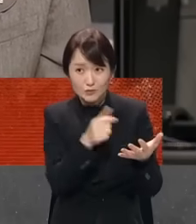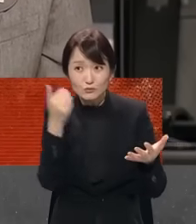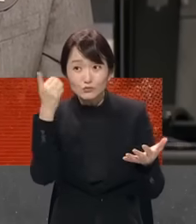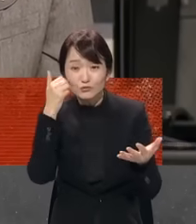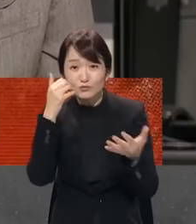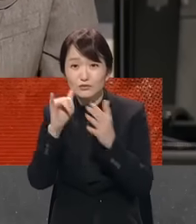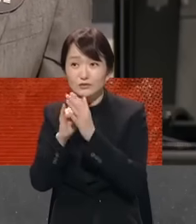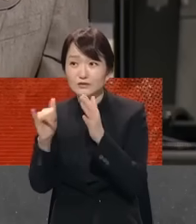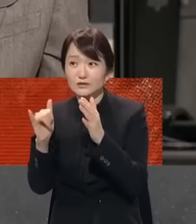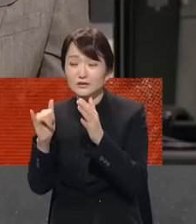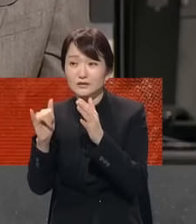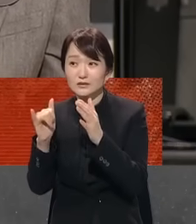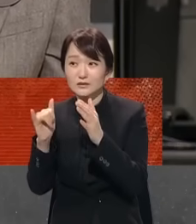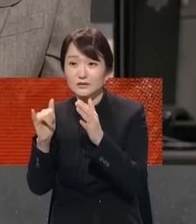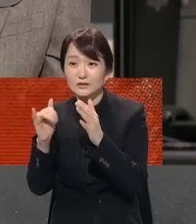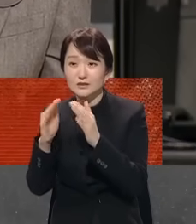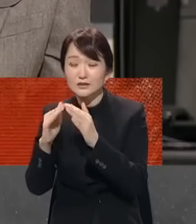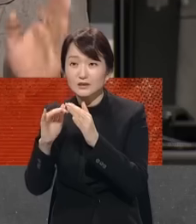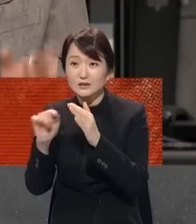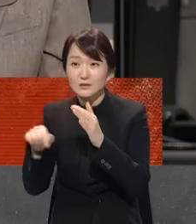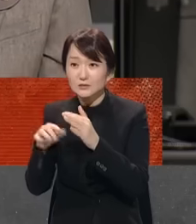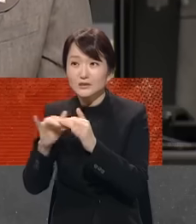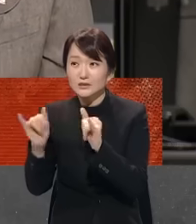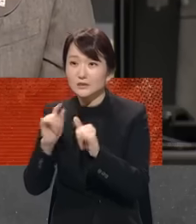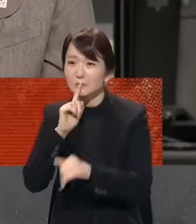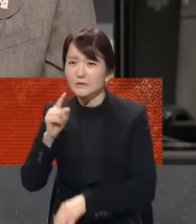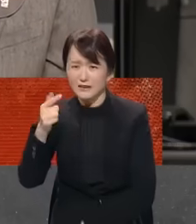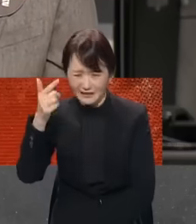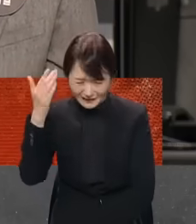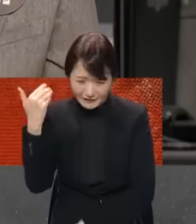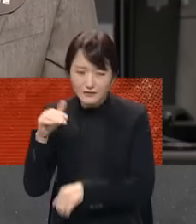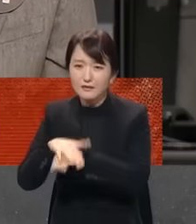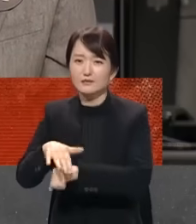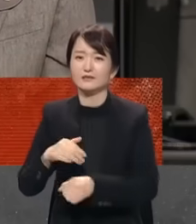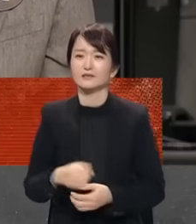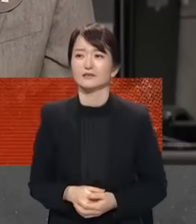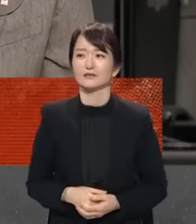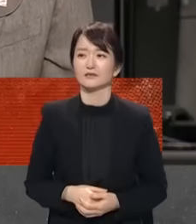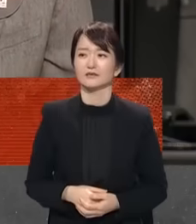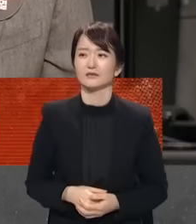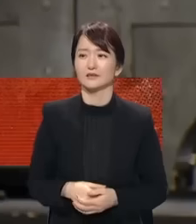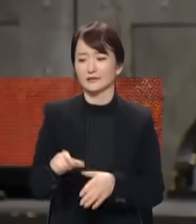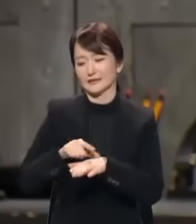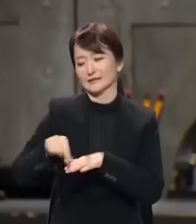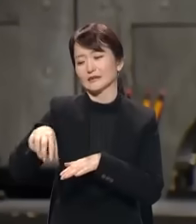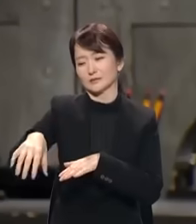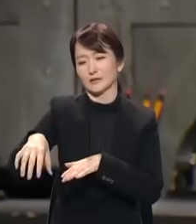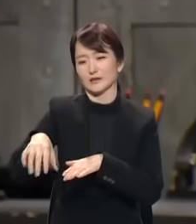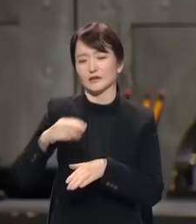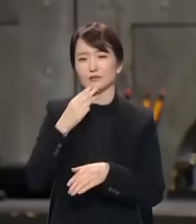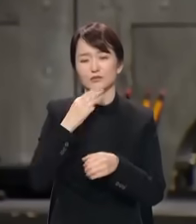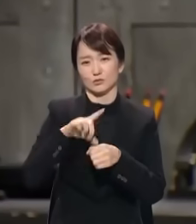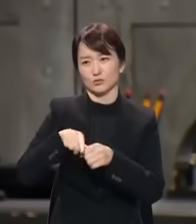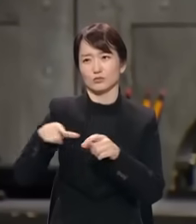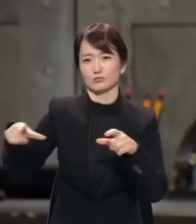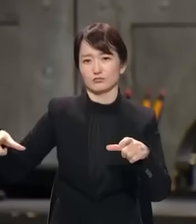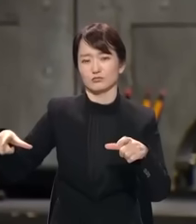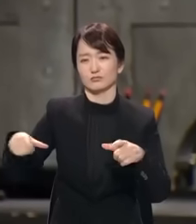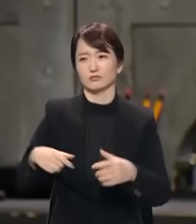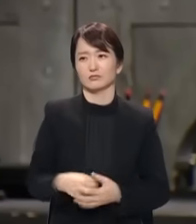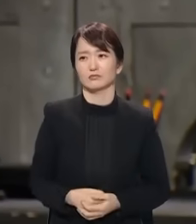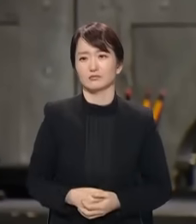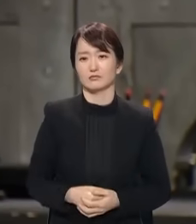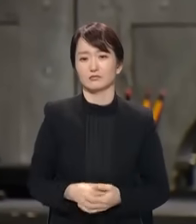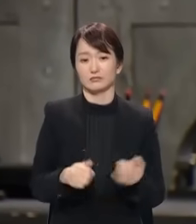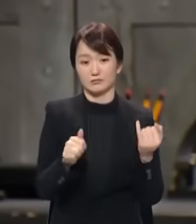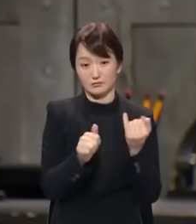진짜 옛날 얘기예요 이제는. 그리고 저런 식으로 보면 다른 걸 떠나서 지방이시잖아요. 수도권이고. 그러면 이